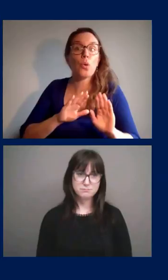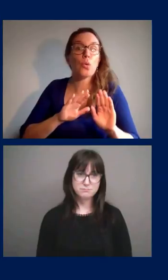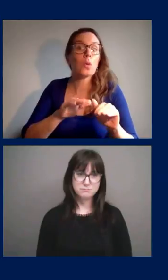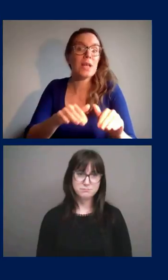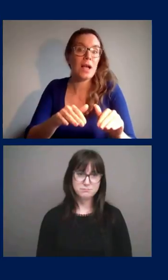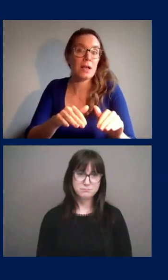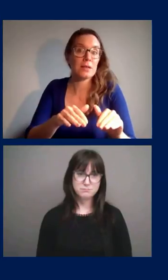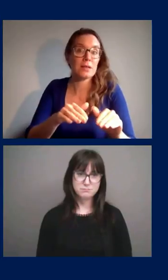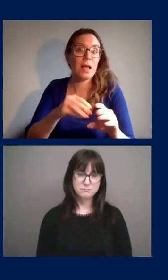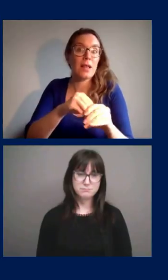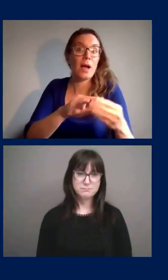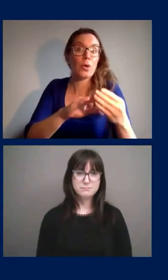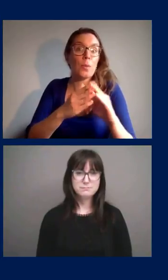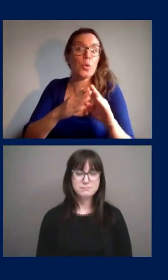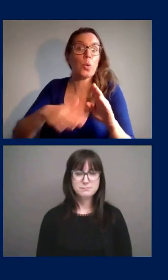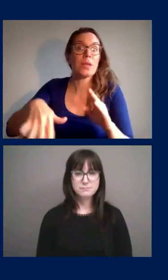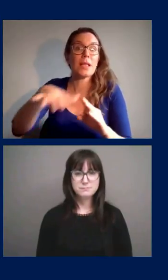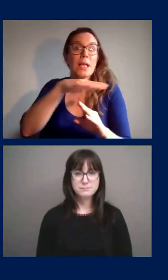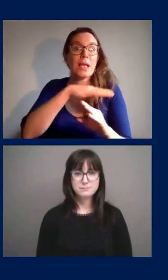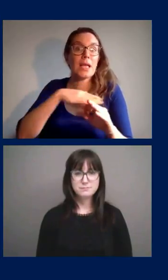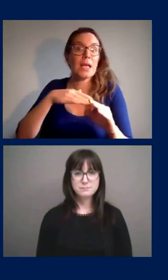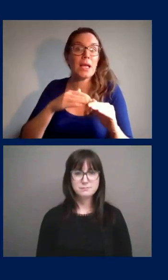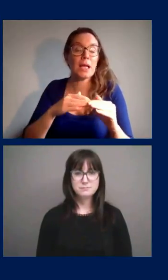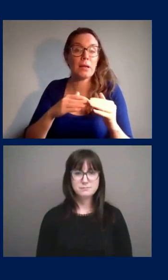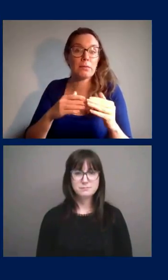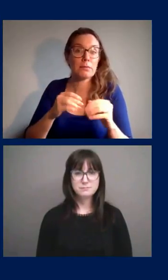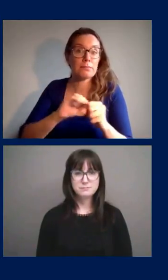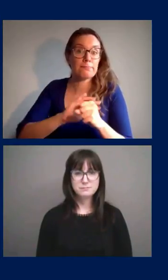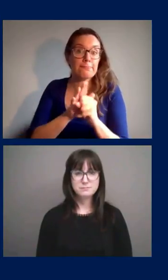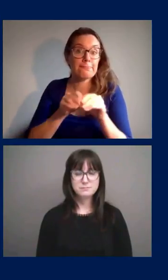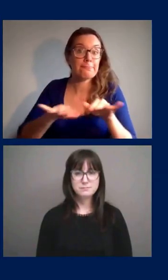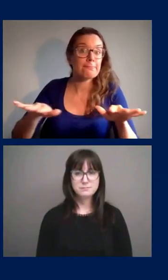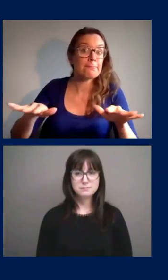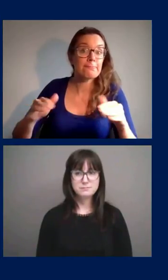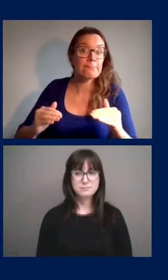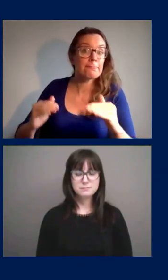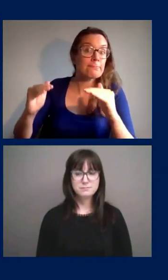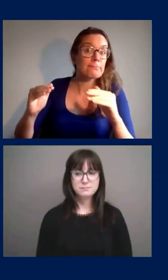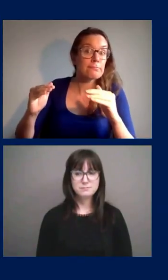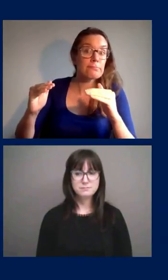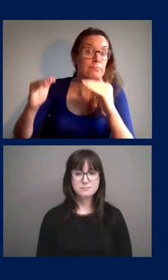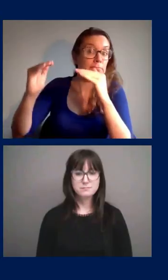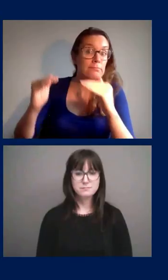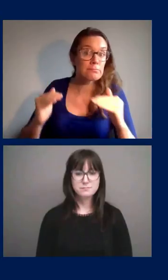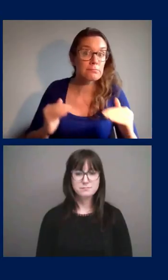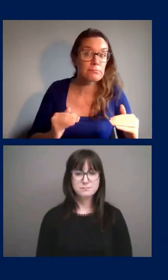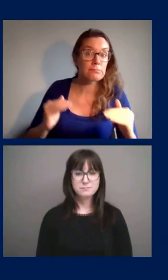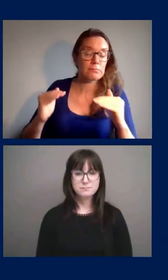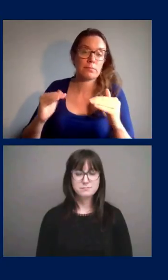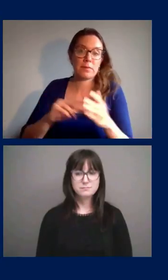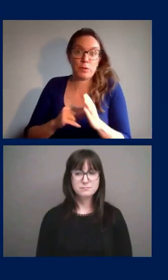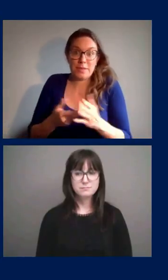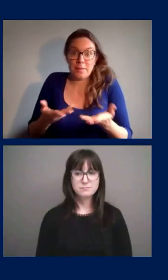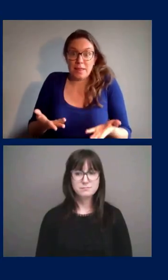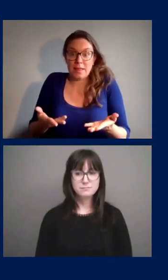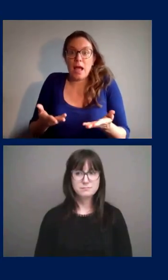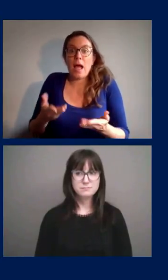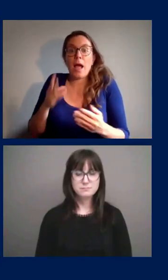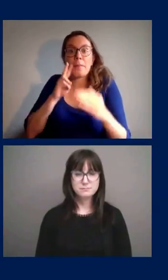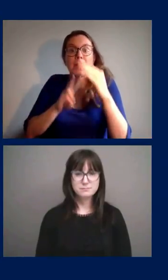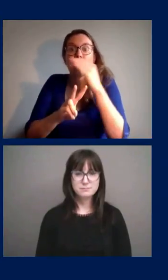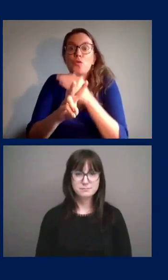alors on va à une plan d'aller lentement pour